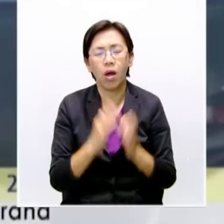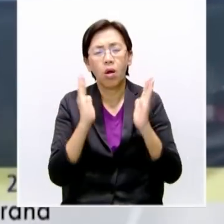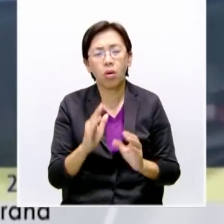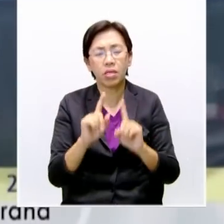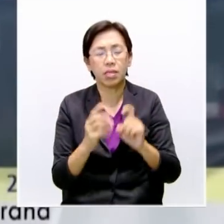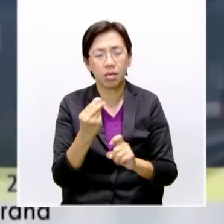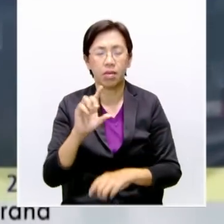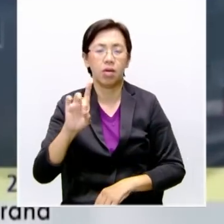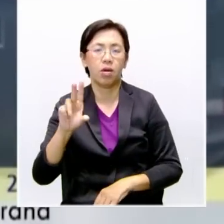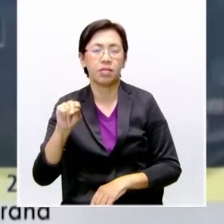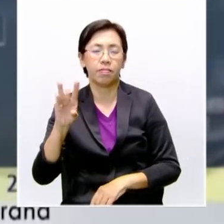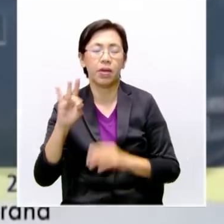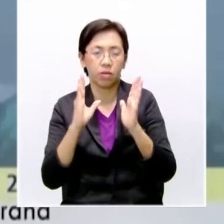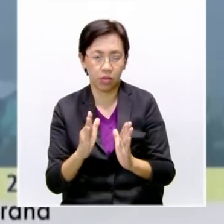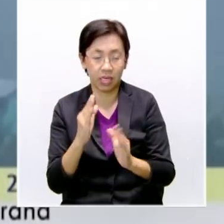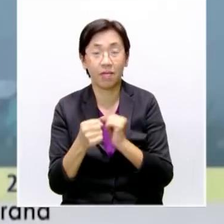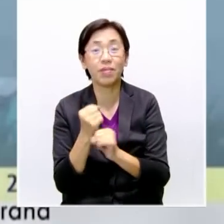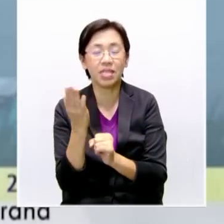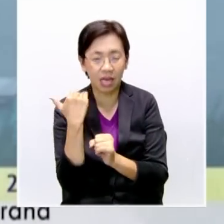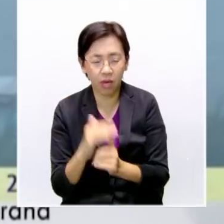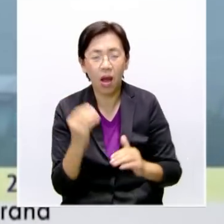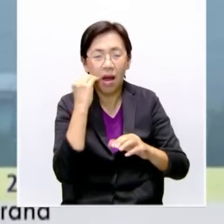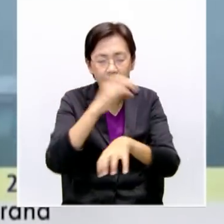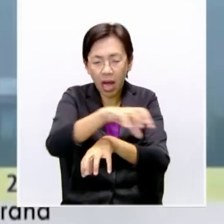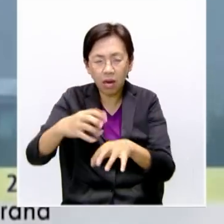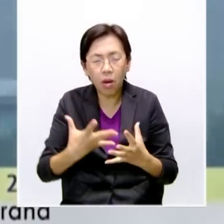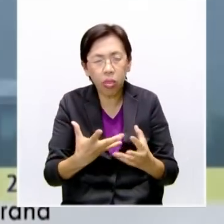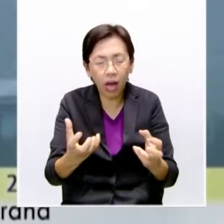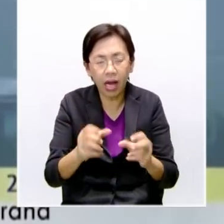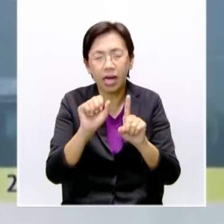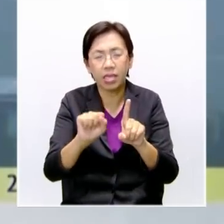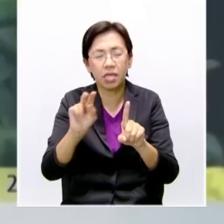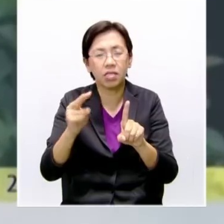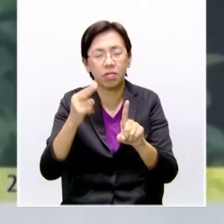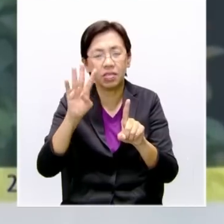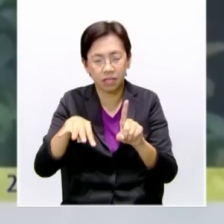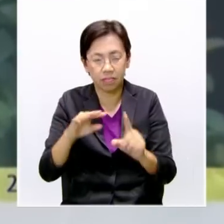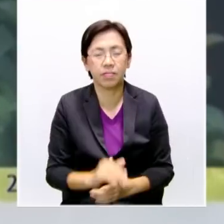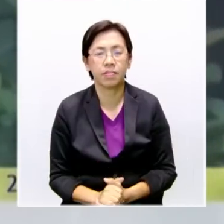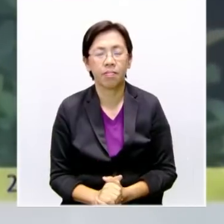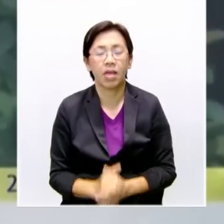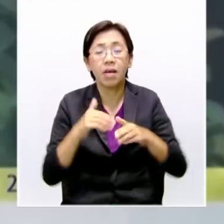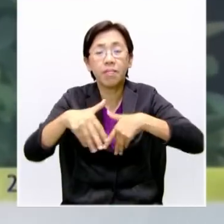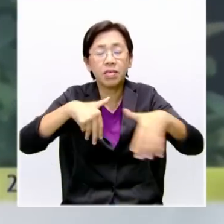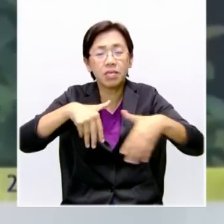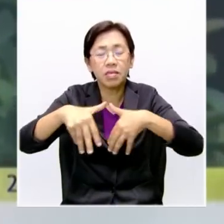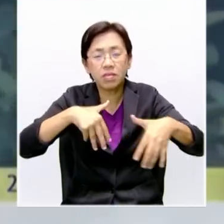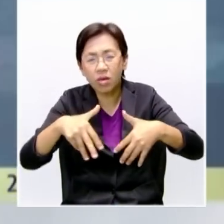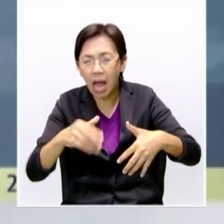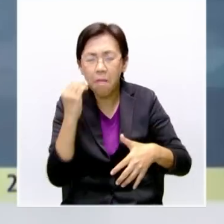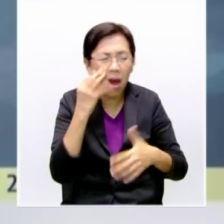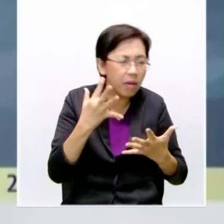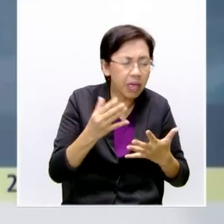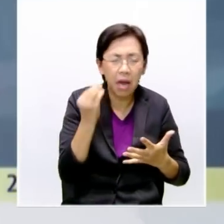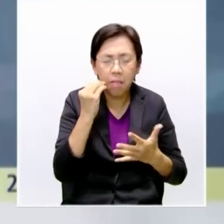อยถึง138คนทำลายบ้านเรือนไปกว่า 124,000 หลังมีประชาชนที่ไร้ที่อ